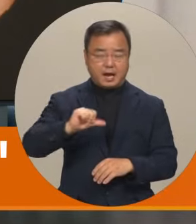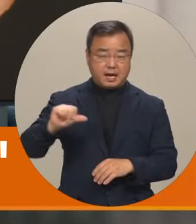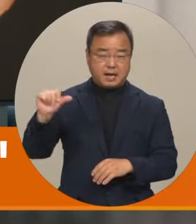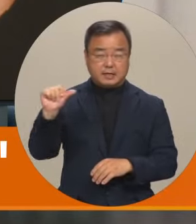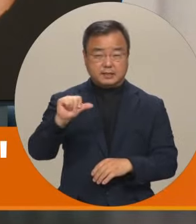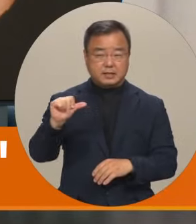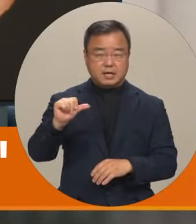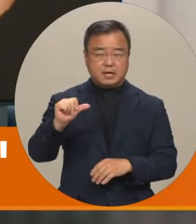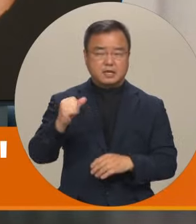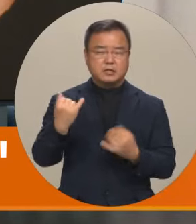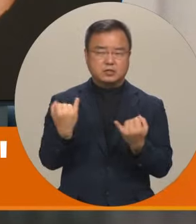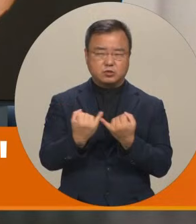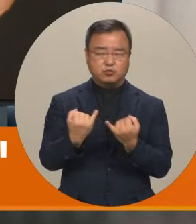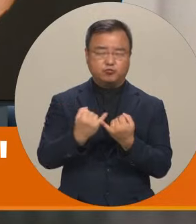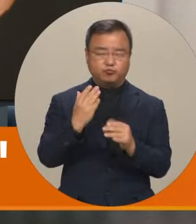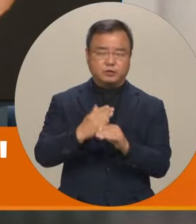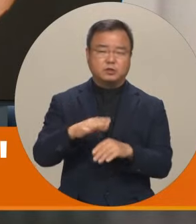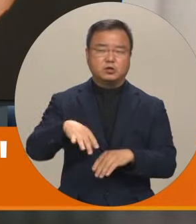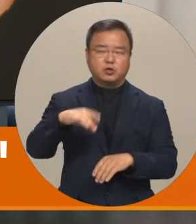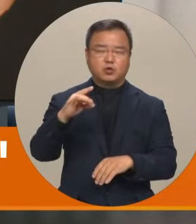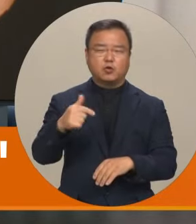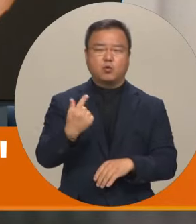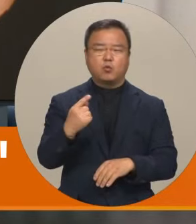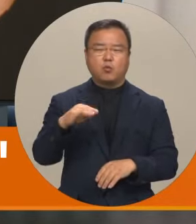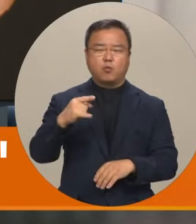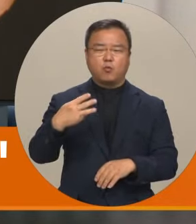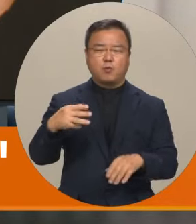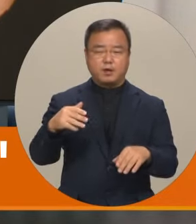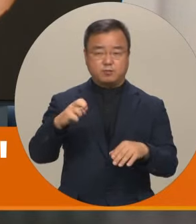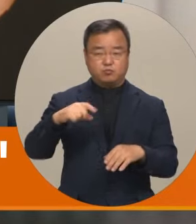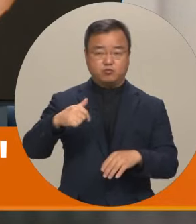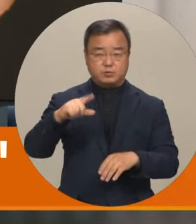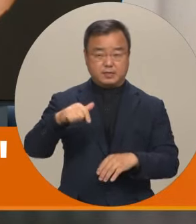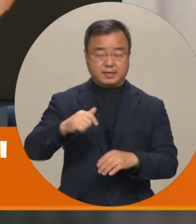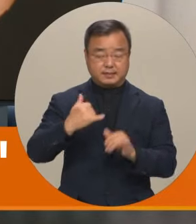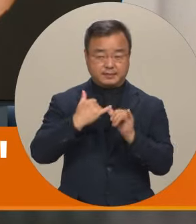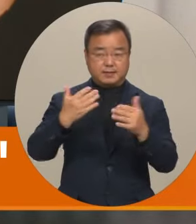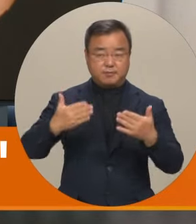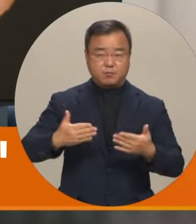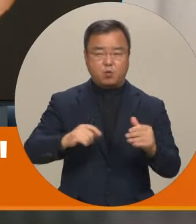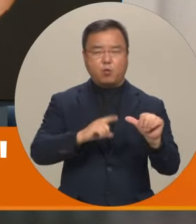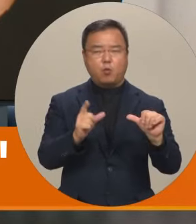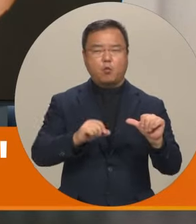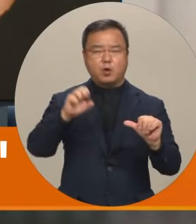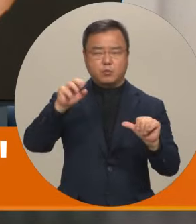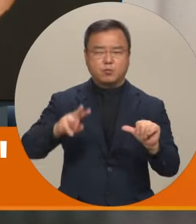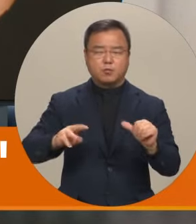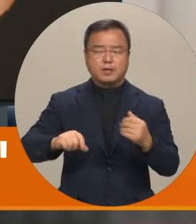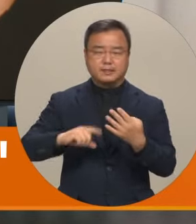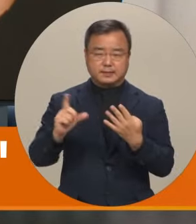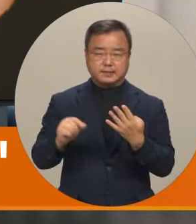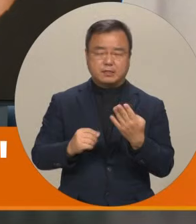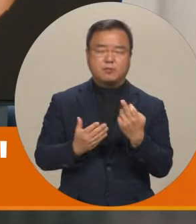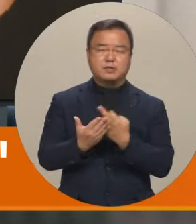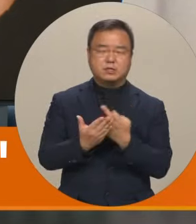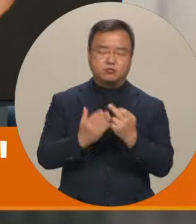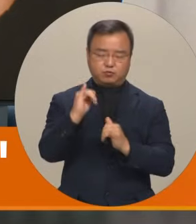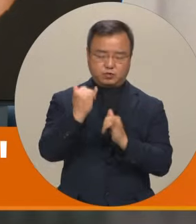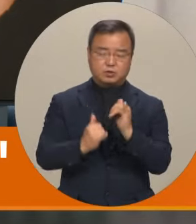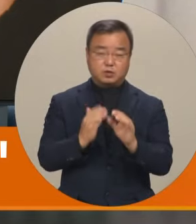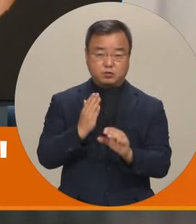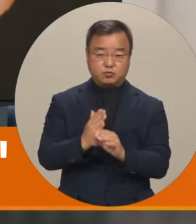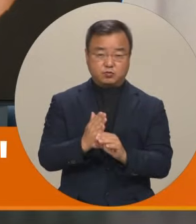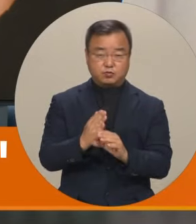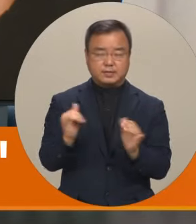문학상을 수상했습니다 5월 광주와 4월 제주의 역사 속에서 인간의 삶을 깊이 있게 탐구한 작품